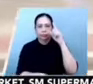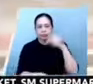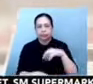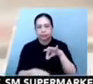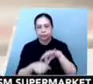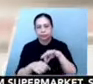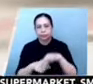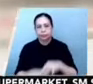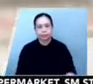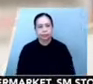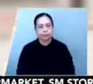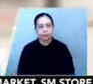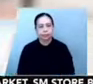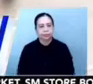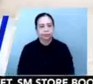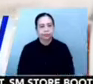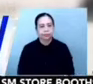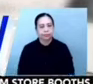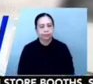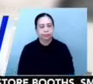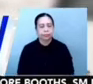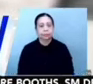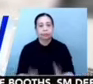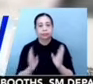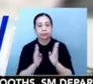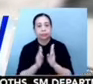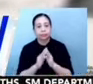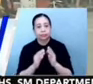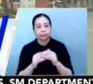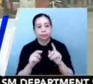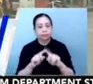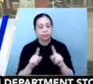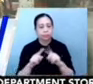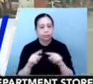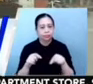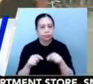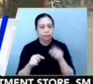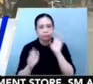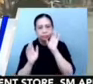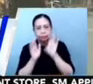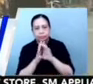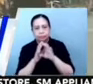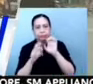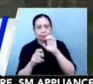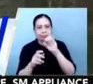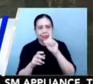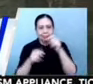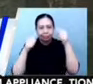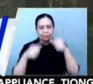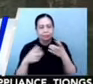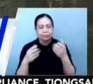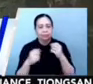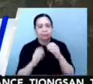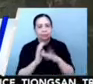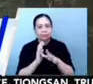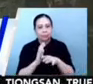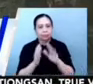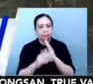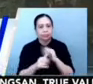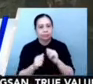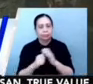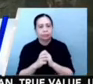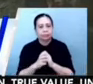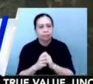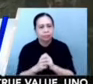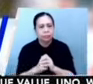Aguinaldo sa panahong madali ng mag-edit ng litrato nais ng Commission on elections na maging makatotohanan pa rin